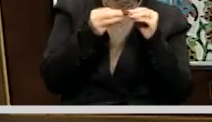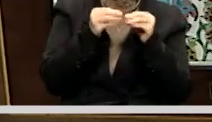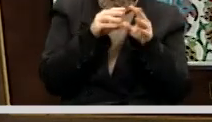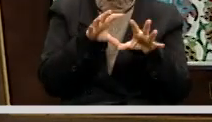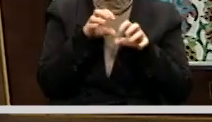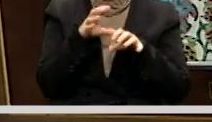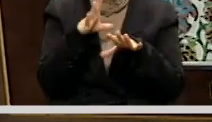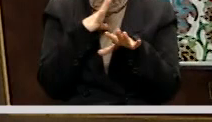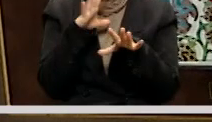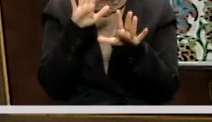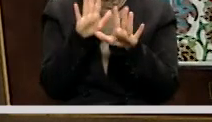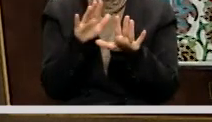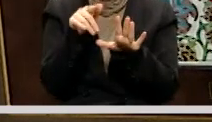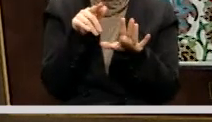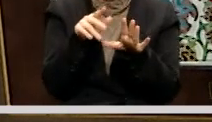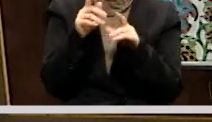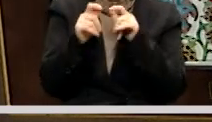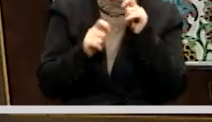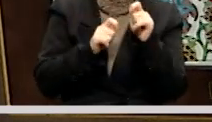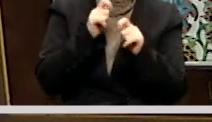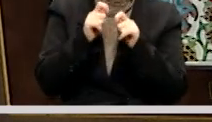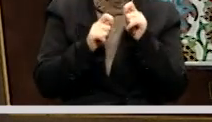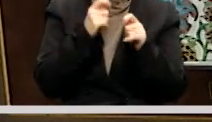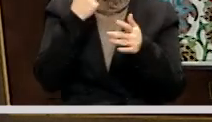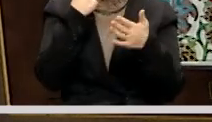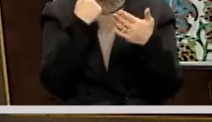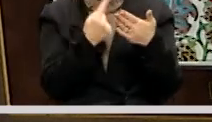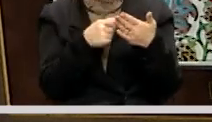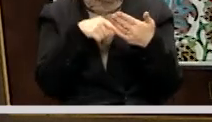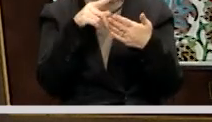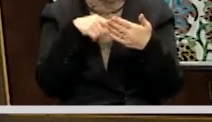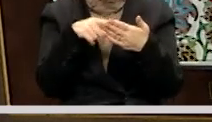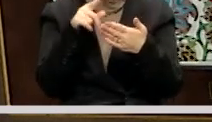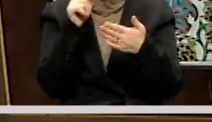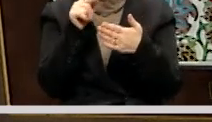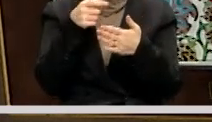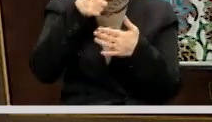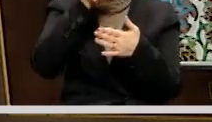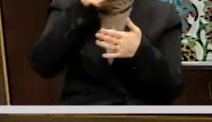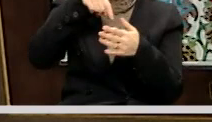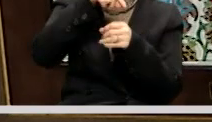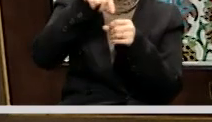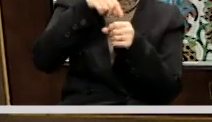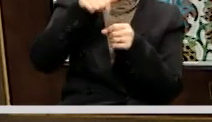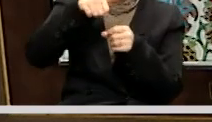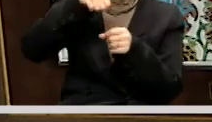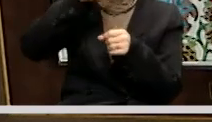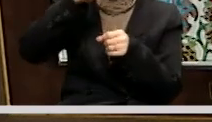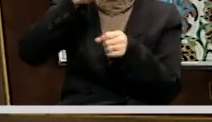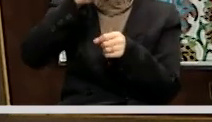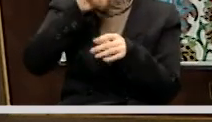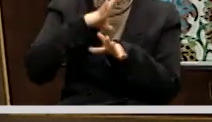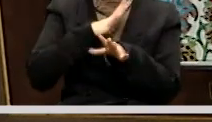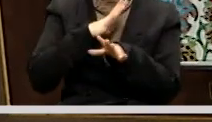Ama onunla uğraşırken biz hani yine sizle de biraz önce söyledik aslında. Hani çay tüketiminden gittik ama kahve de tüketiyoruz. Ve çok ciddi bir kahveyle